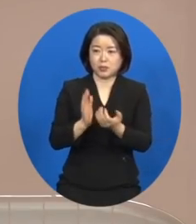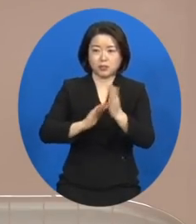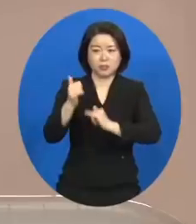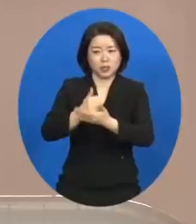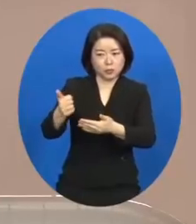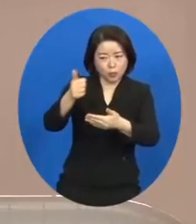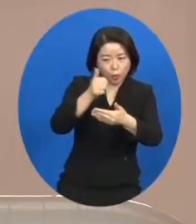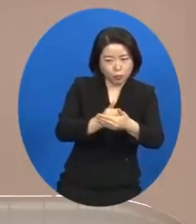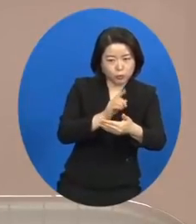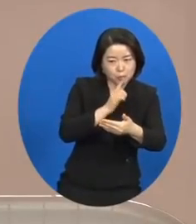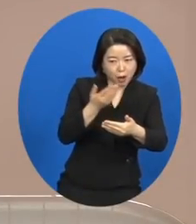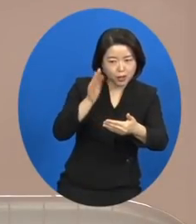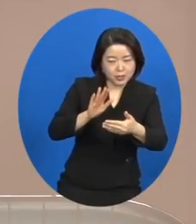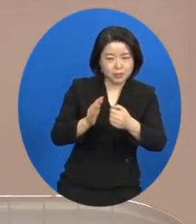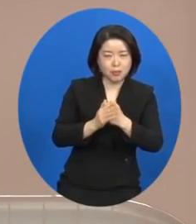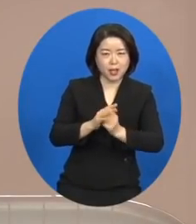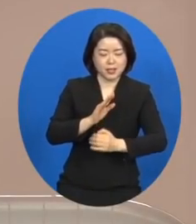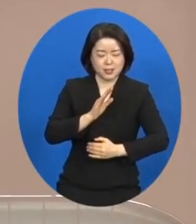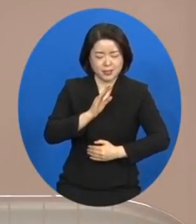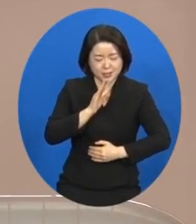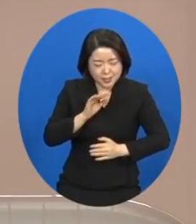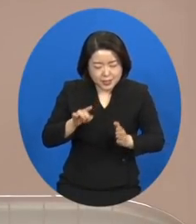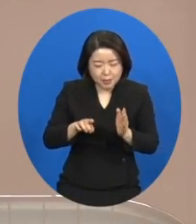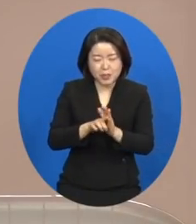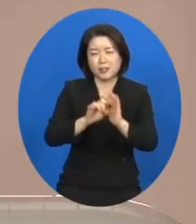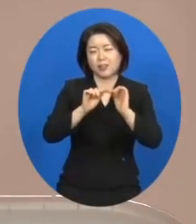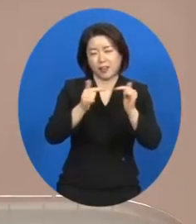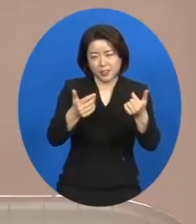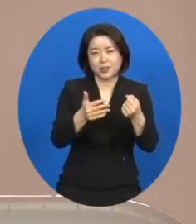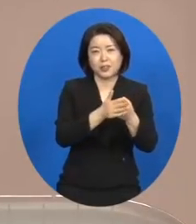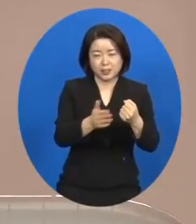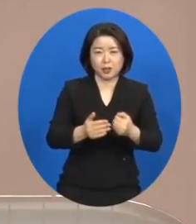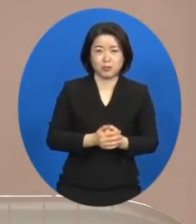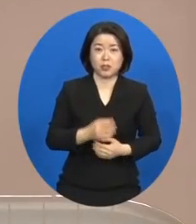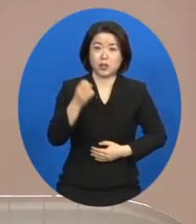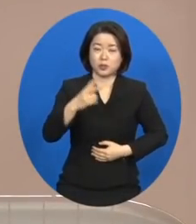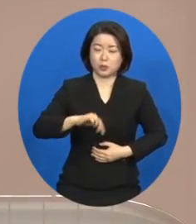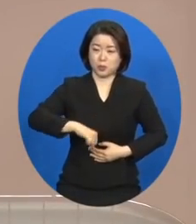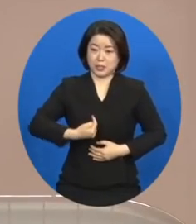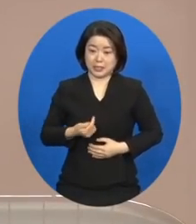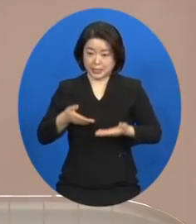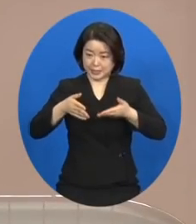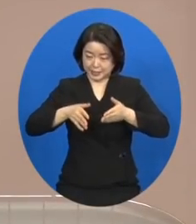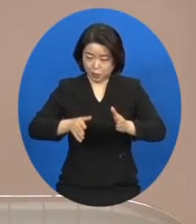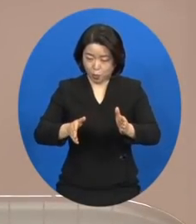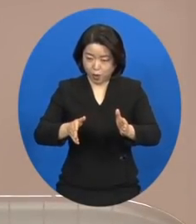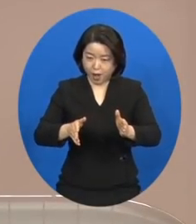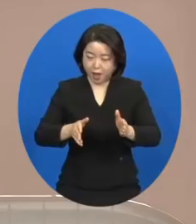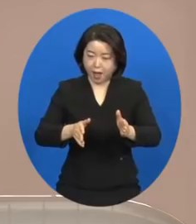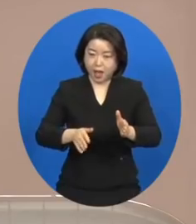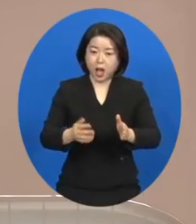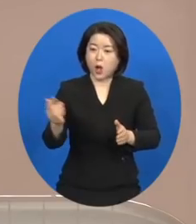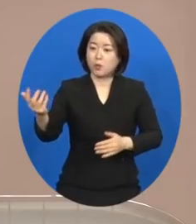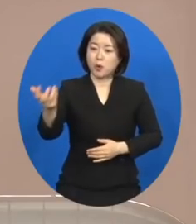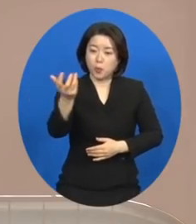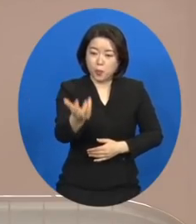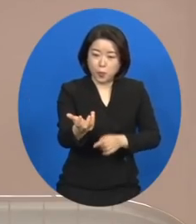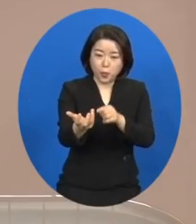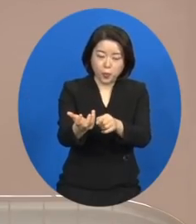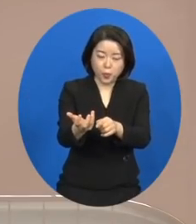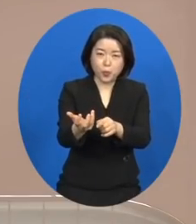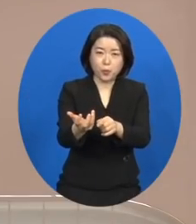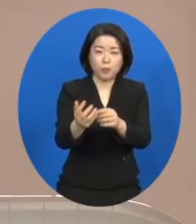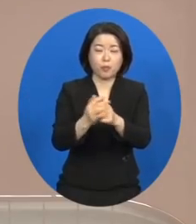했지만 진정으로 믿는 것이 아니었기 때문에 그렇습니다. 또한 자신의 고향을 지나가게 되어 나사렛을 지나갔는데 이 나사렛이